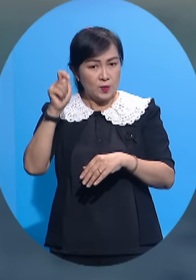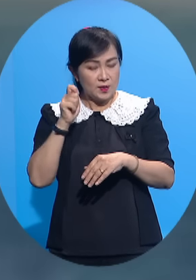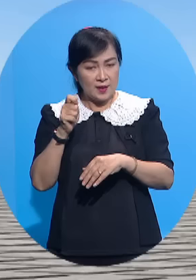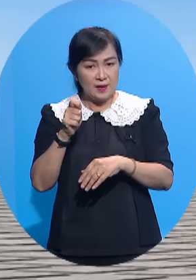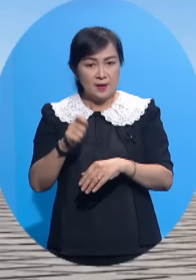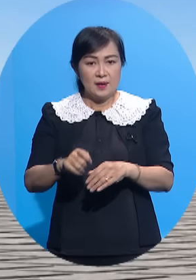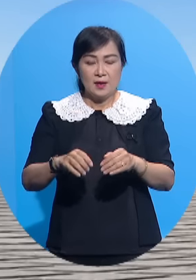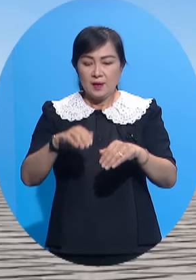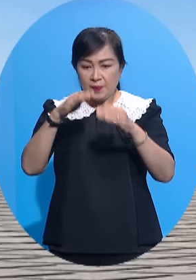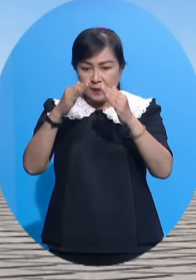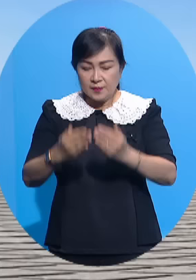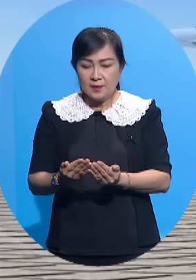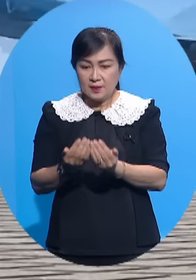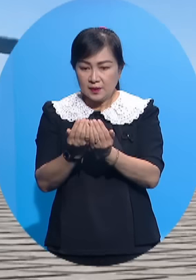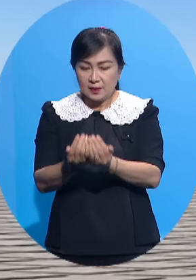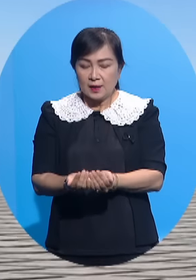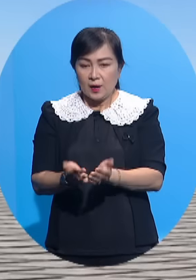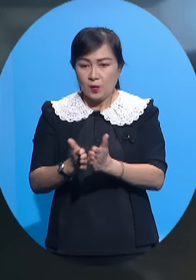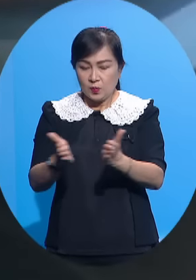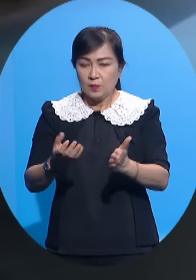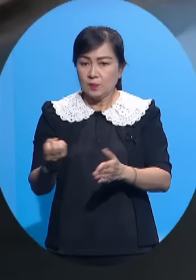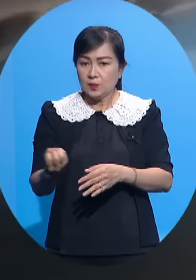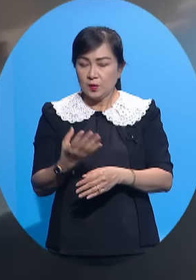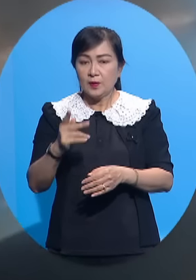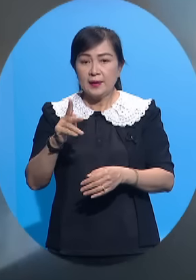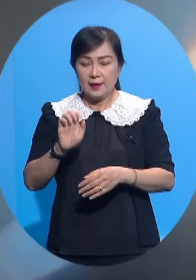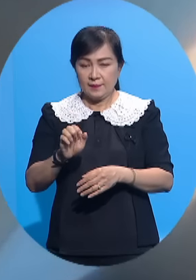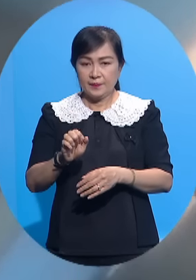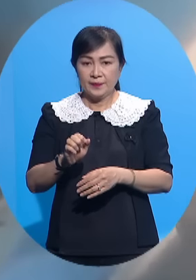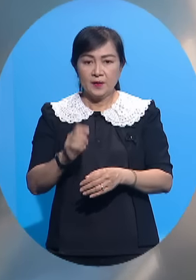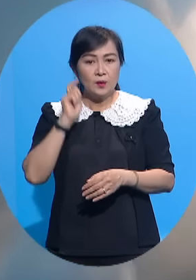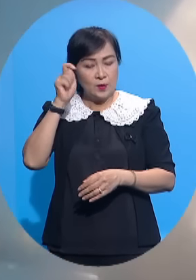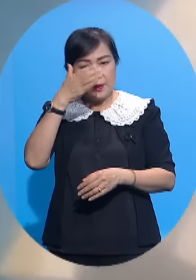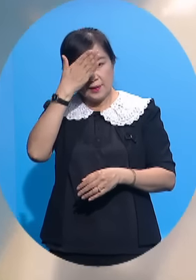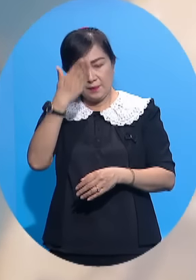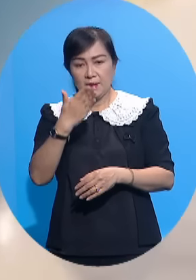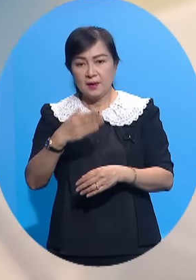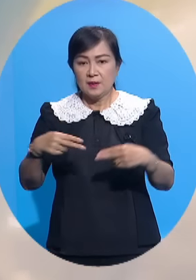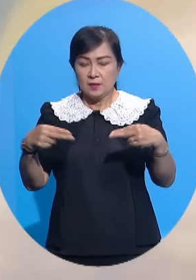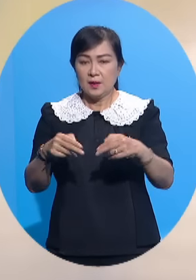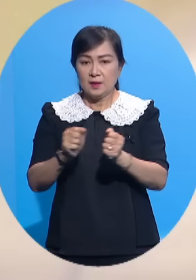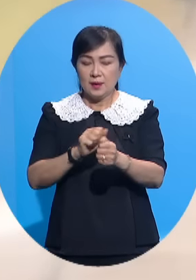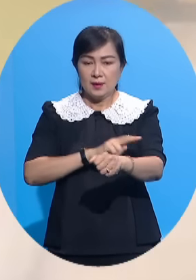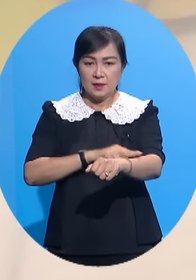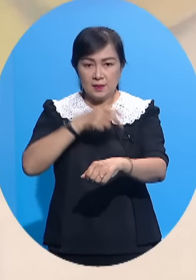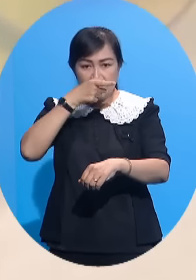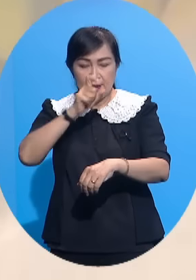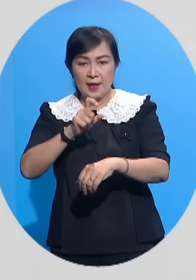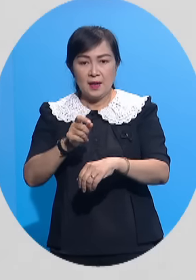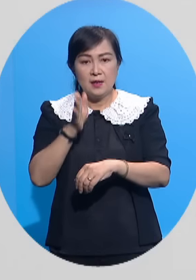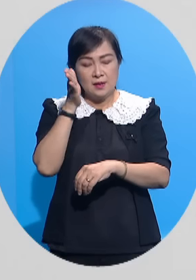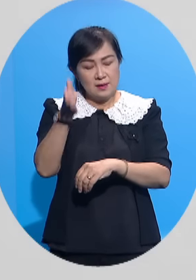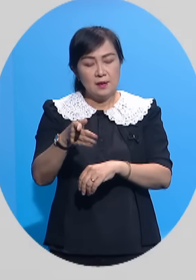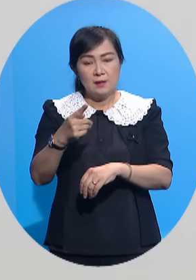đánh chì một số Tàu không người lái của K trong khi đó Ukraina cho biết đã giao tranh với các lực lượng Nga theo hướng